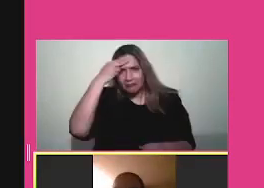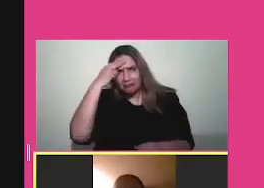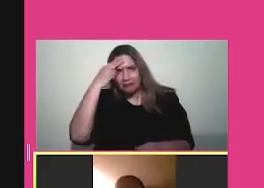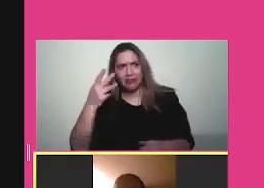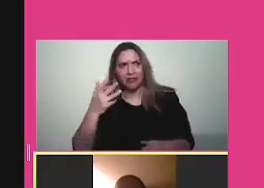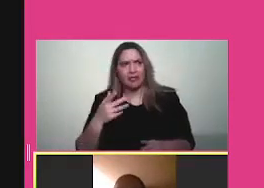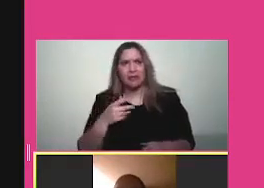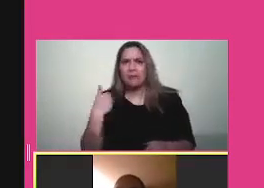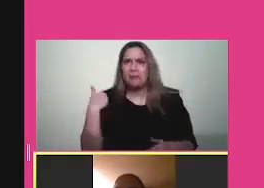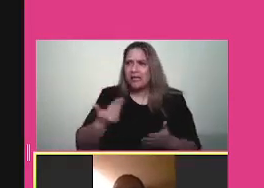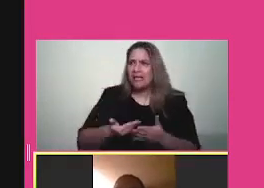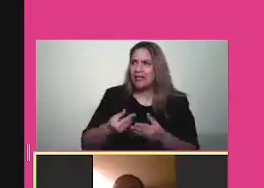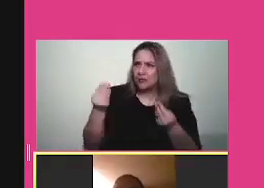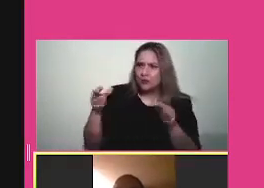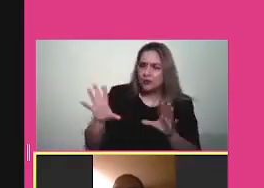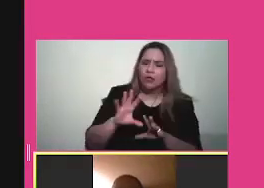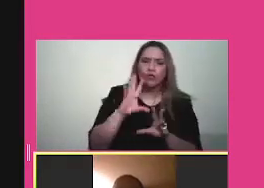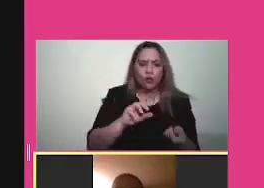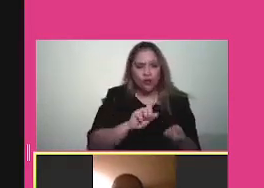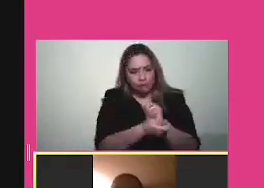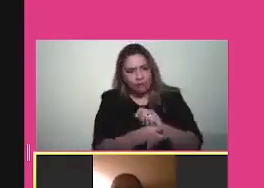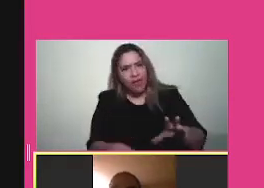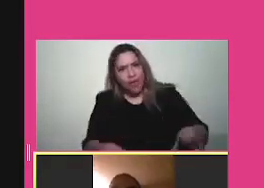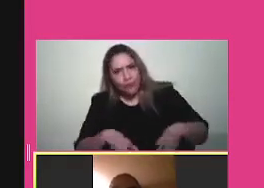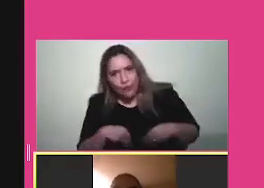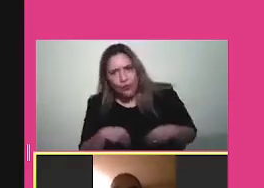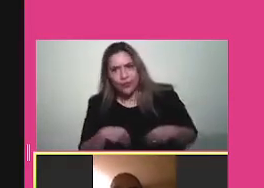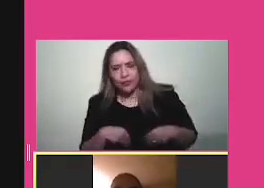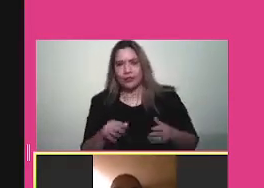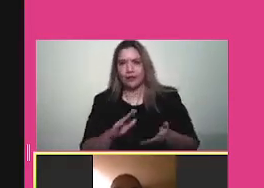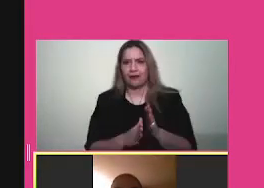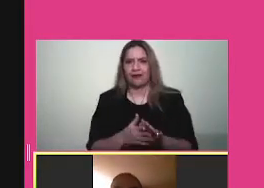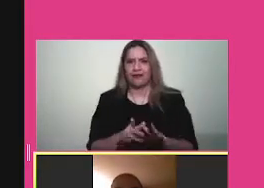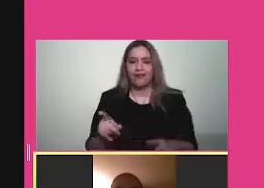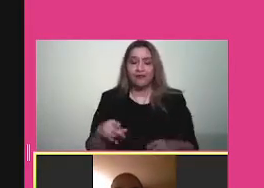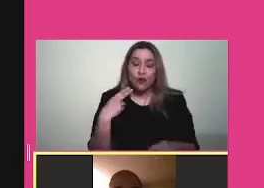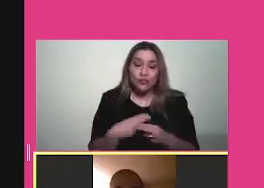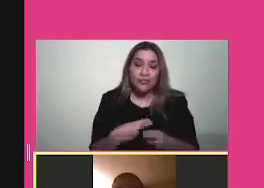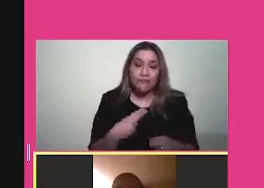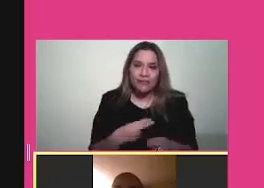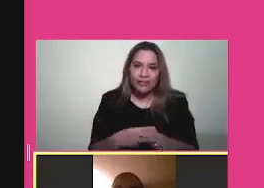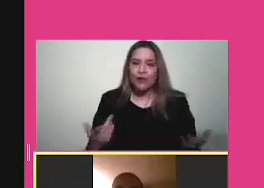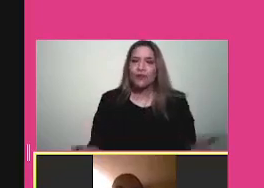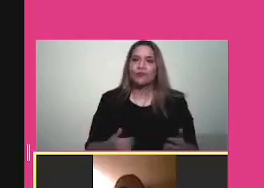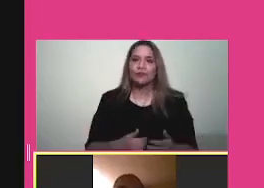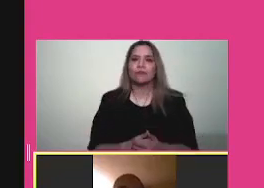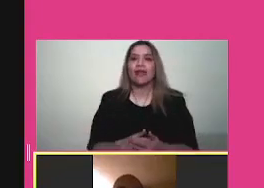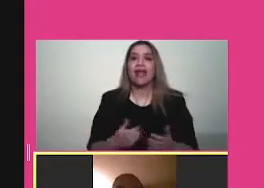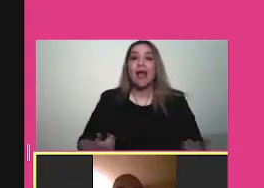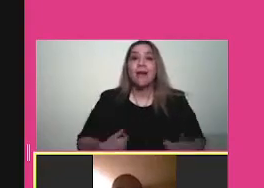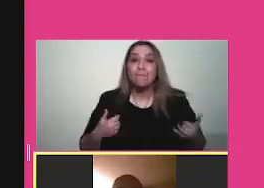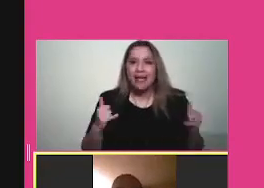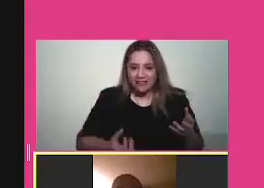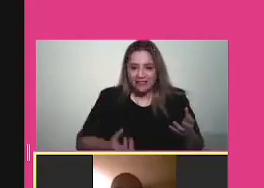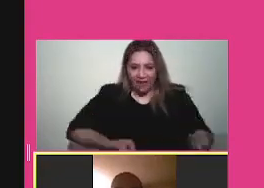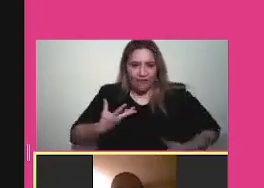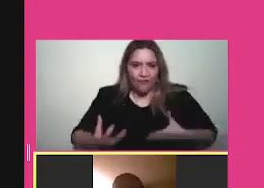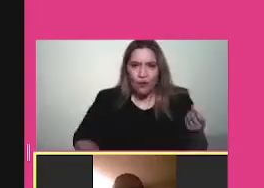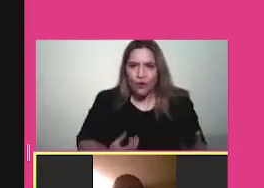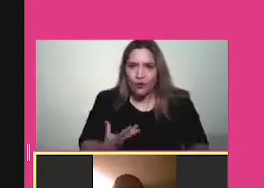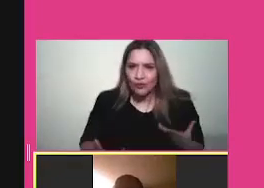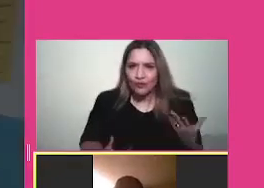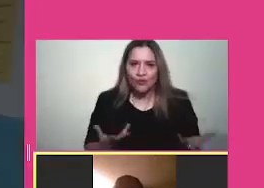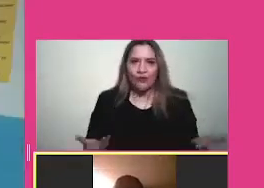κάποιους ανθρώπους, και αυτό είναι το σημαντικότερο. Το αυθόρμητο και εκούσιο παιχνίδι είναι πηγή χαράς και